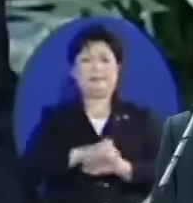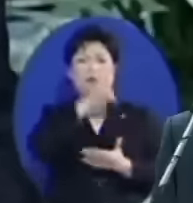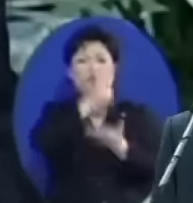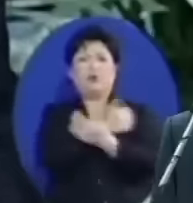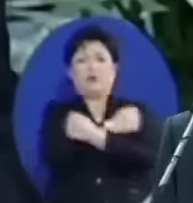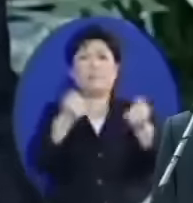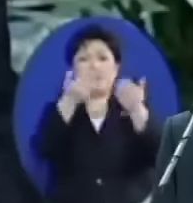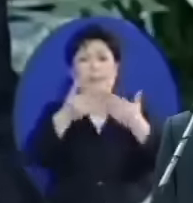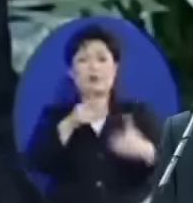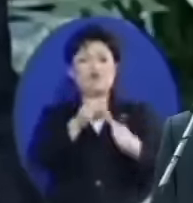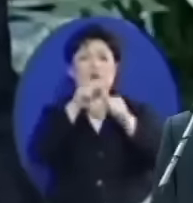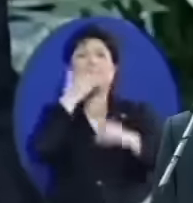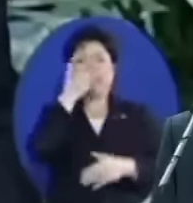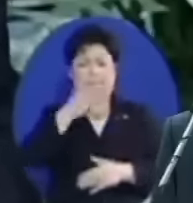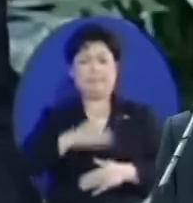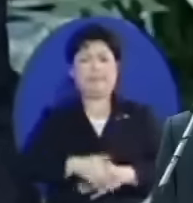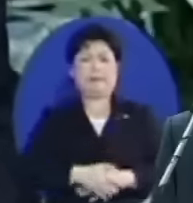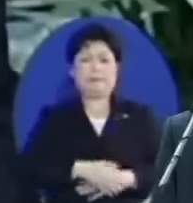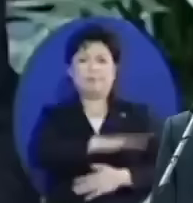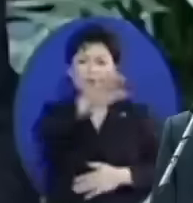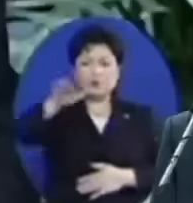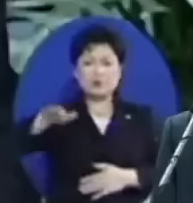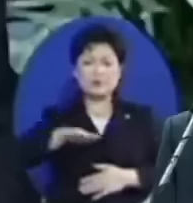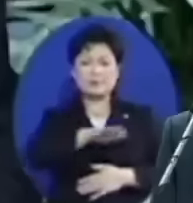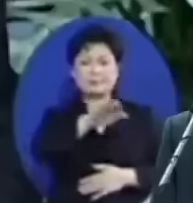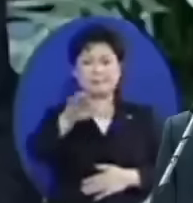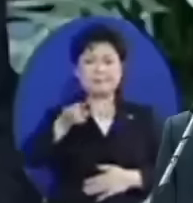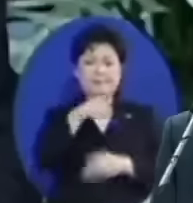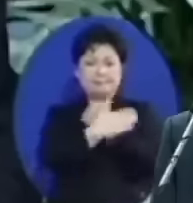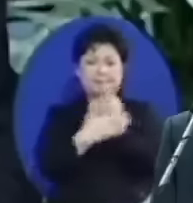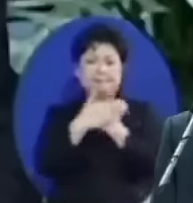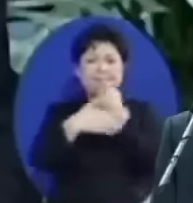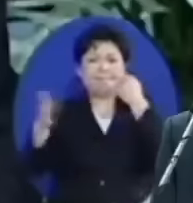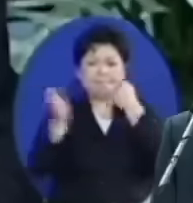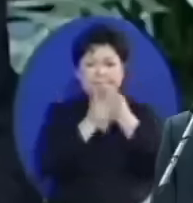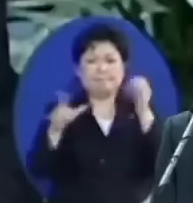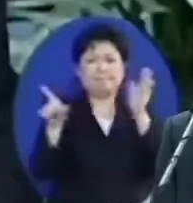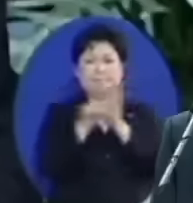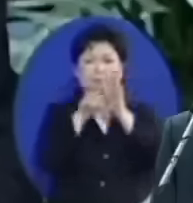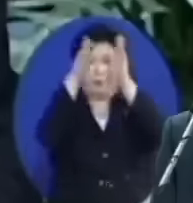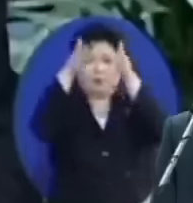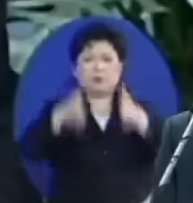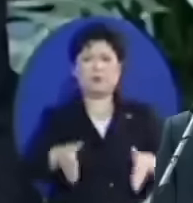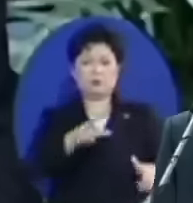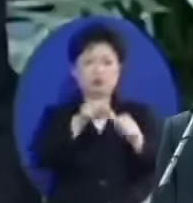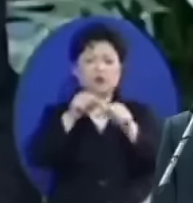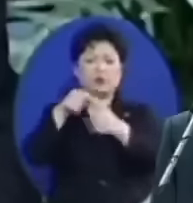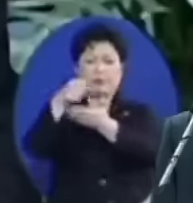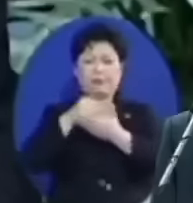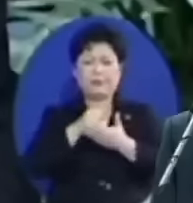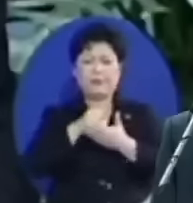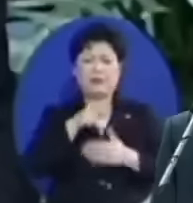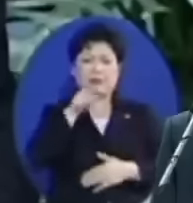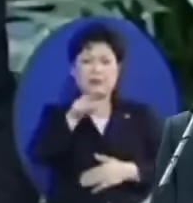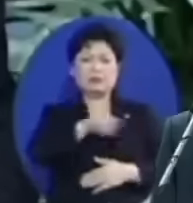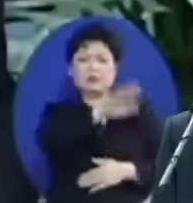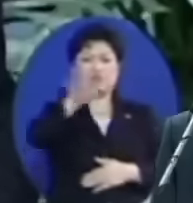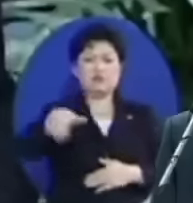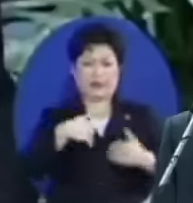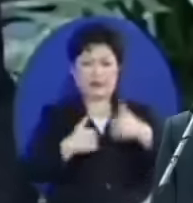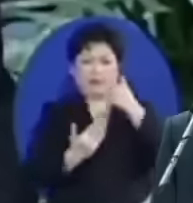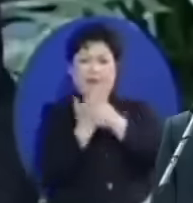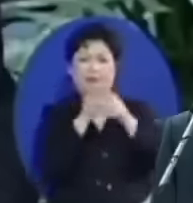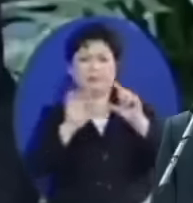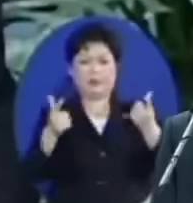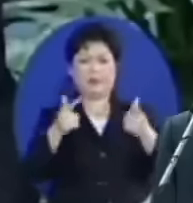죄사함을 받고 구원을 받게 된 것입니다. 우리는 그 은혜를 인하여 믿음으로 말미암아 구원을 얻었나니 이것이 우리에게서 난